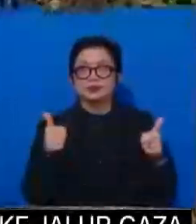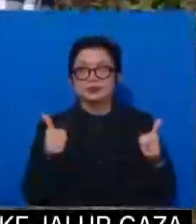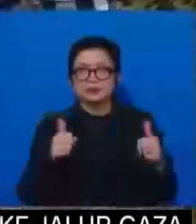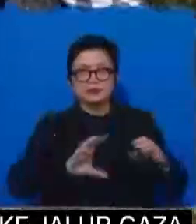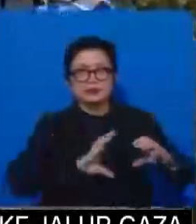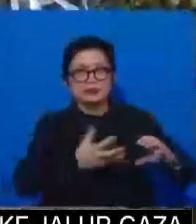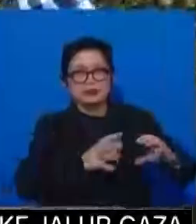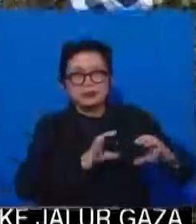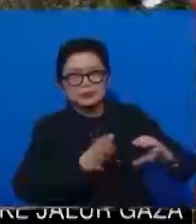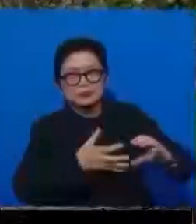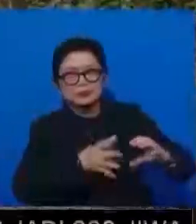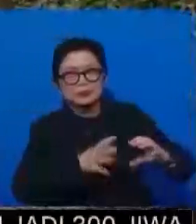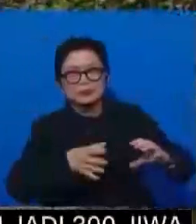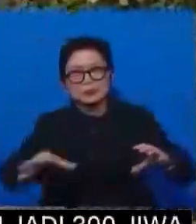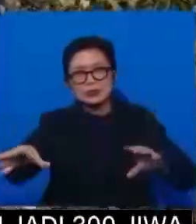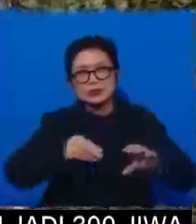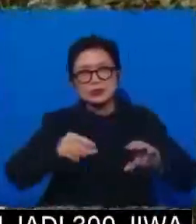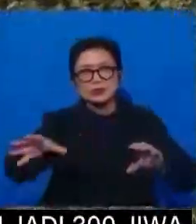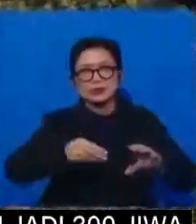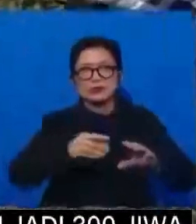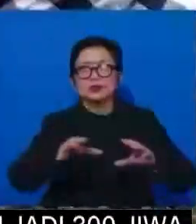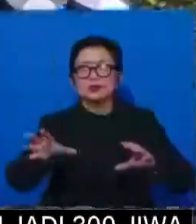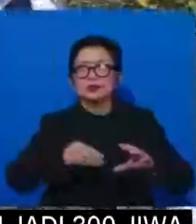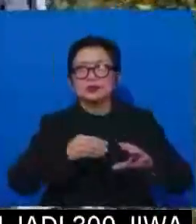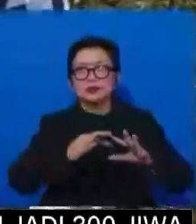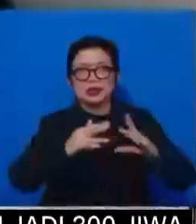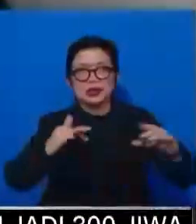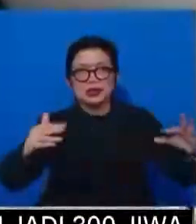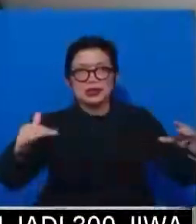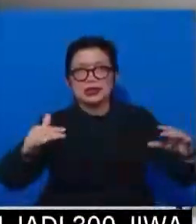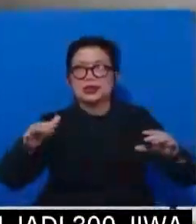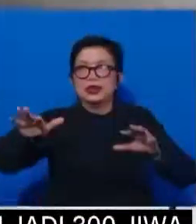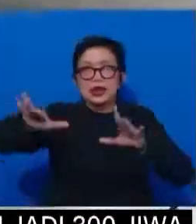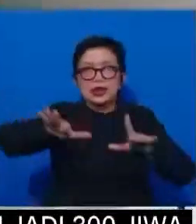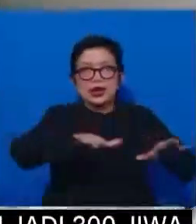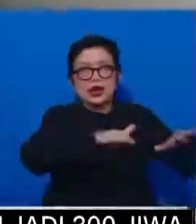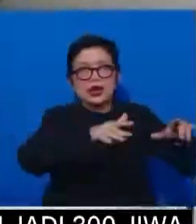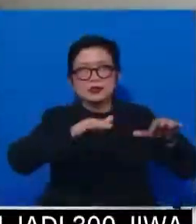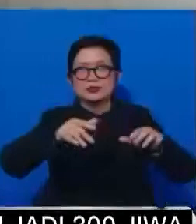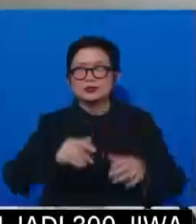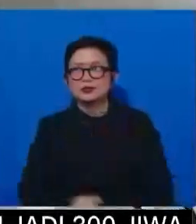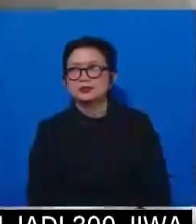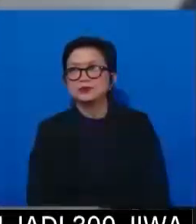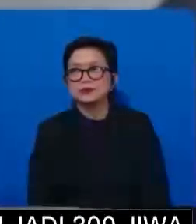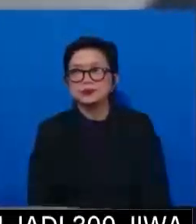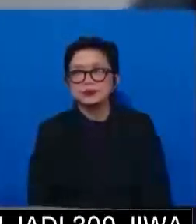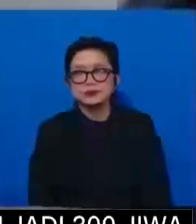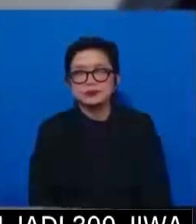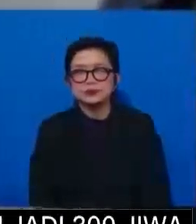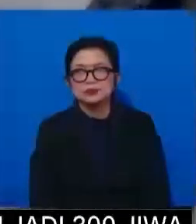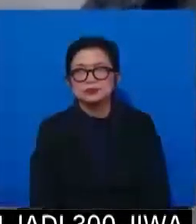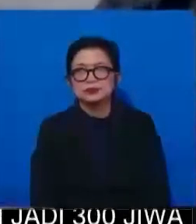bisa. Ini untuk ambil air laut, dipindahkan untuk ditampung.